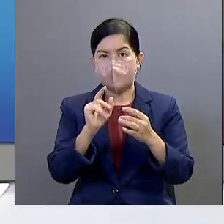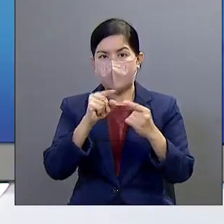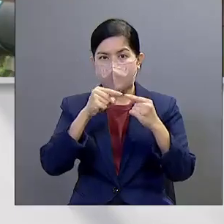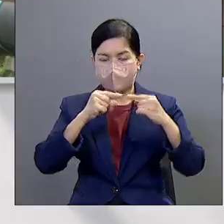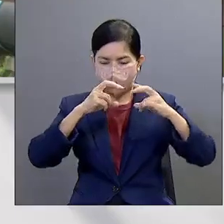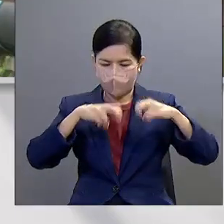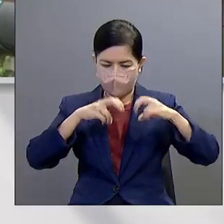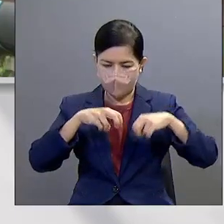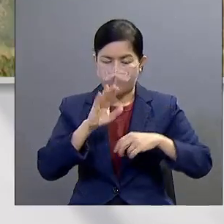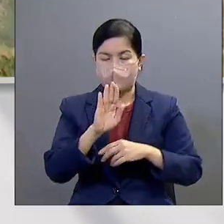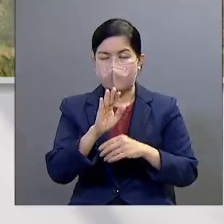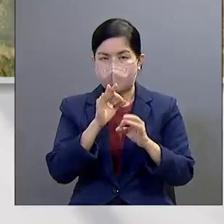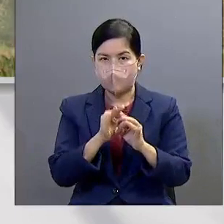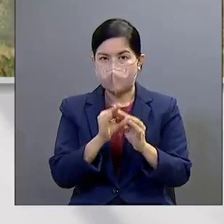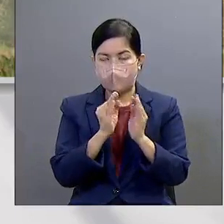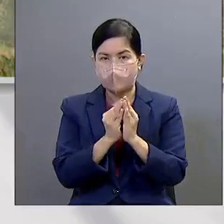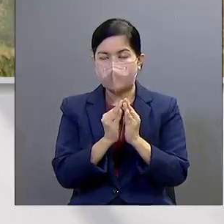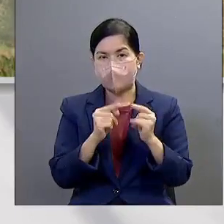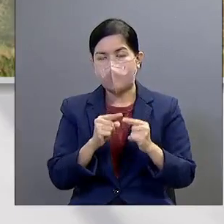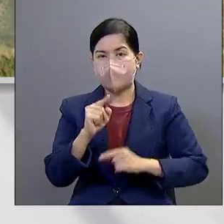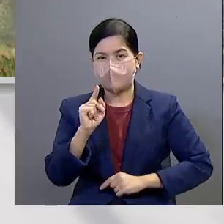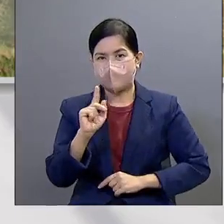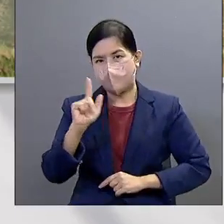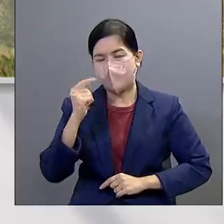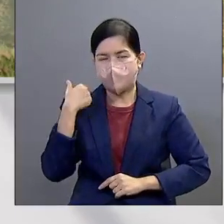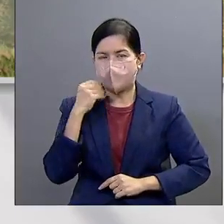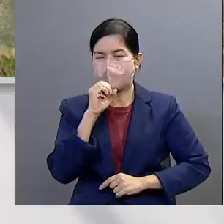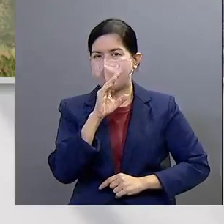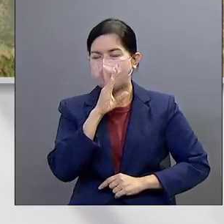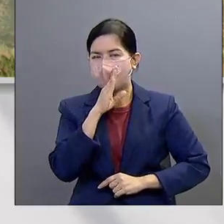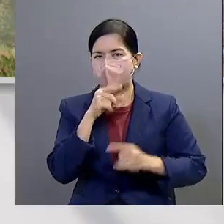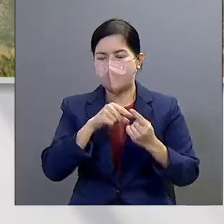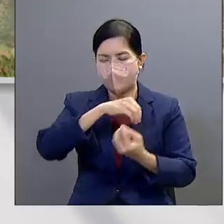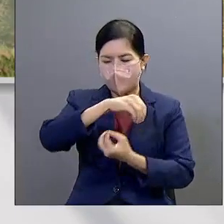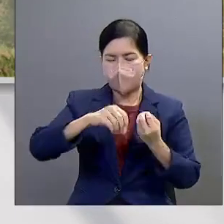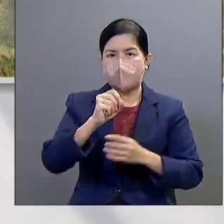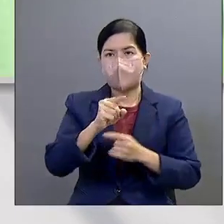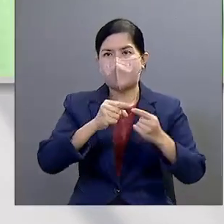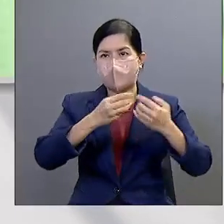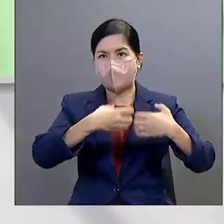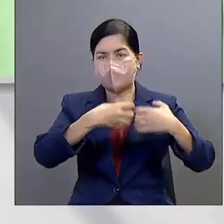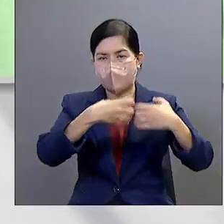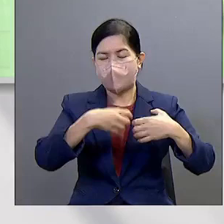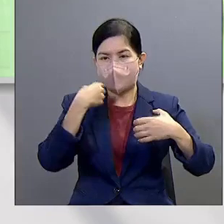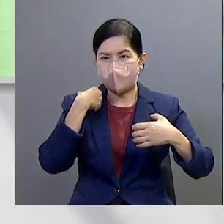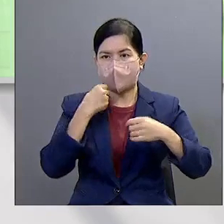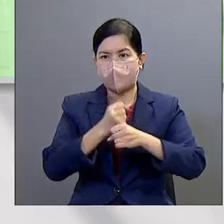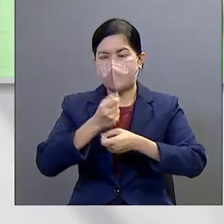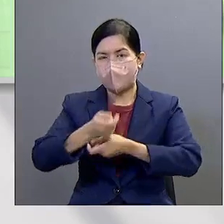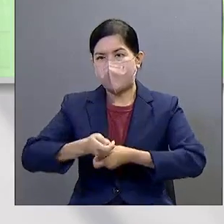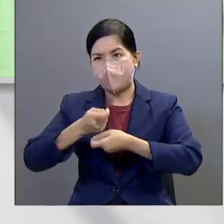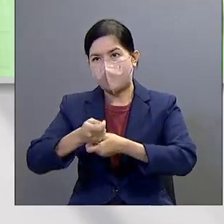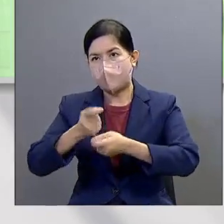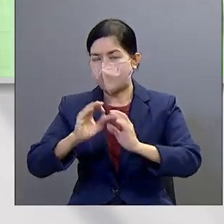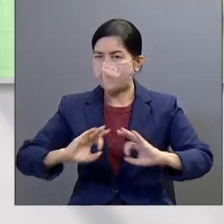การบอกอีกว่าถ้าพื้นที่ที่เกิดน้ำท่วมเป็นพื้นที่เศรษฐกิจสูงค่ะอย่างเช่นที่ตั้งนิคมอุตสาหกรรมแหล่งพื้นที่เกษตรสำคัญหรือว่าเส้นทาง